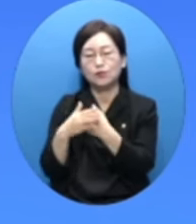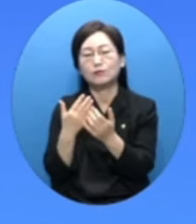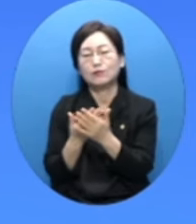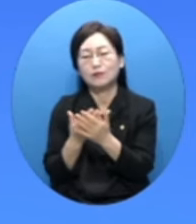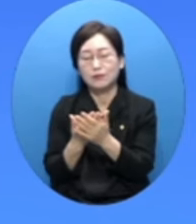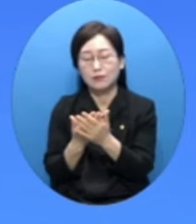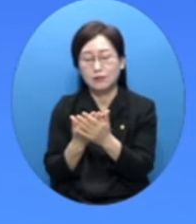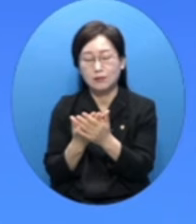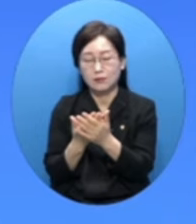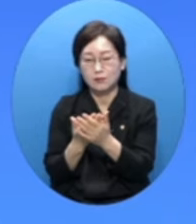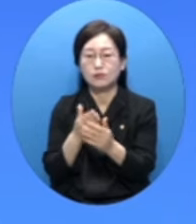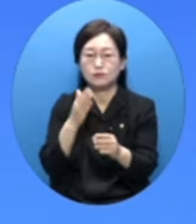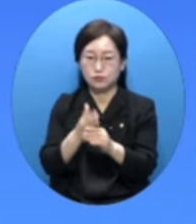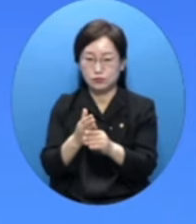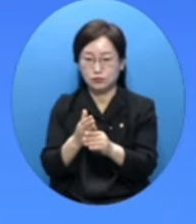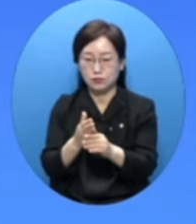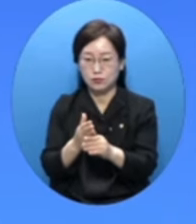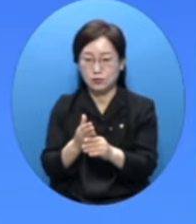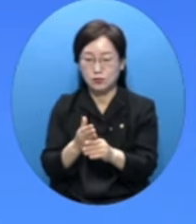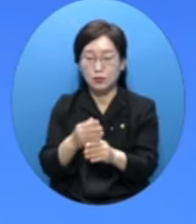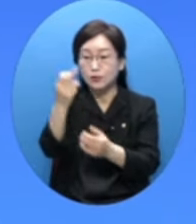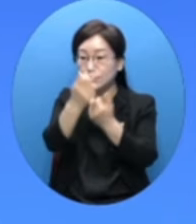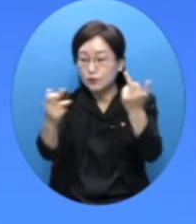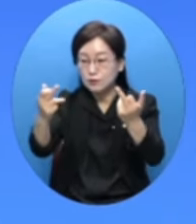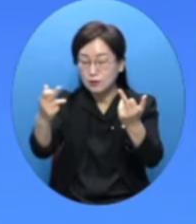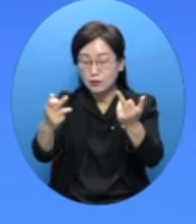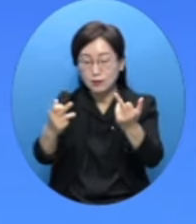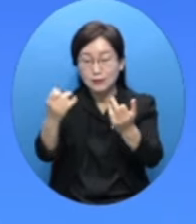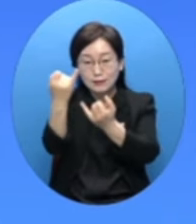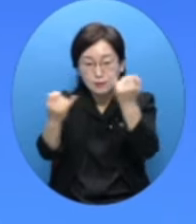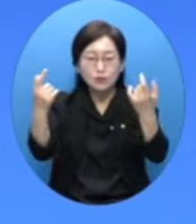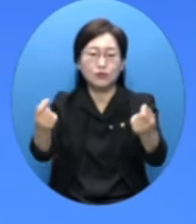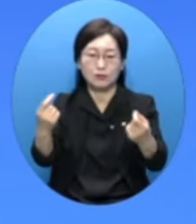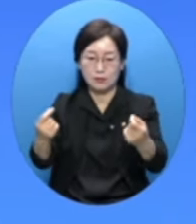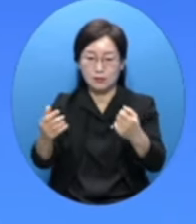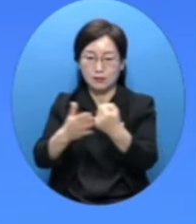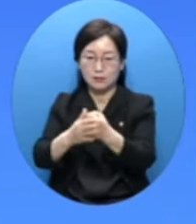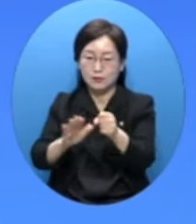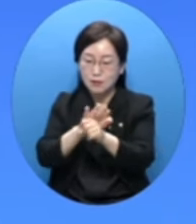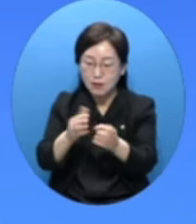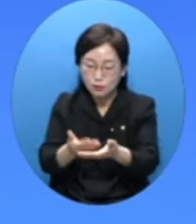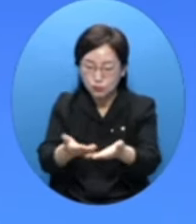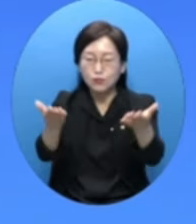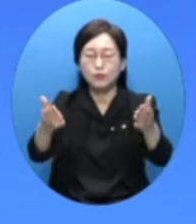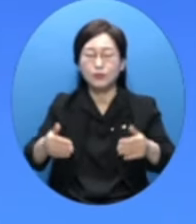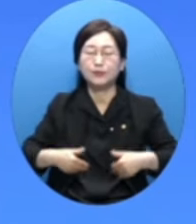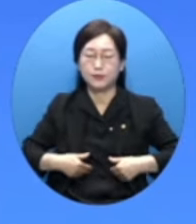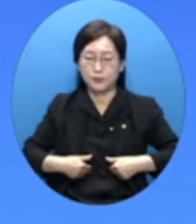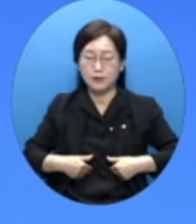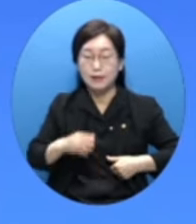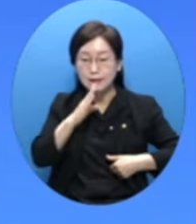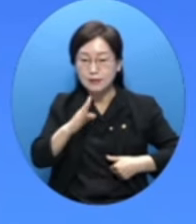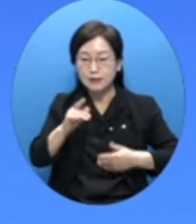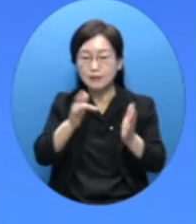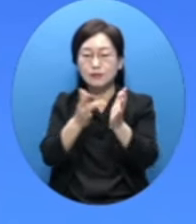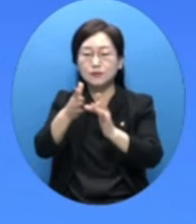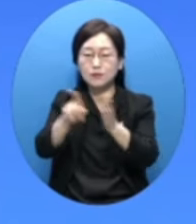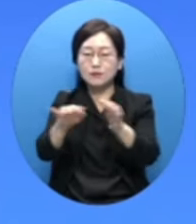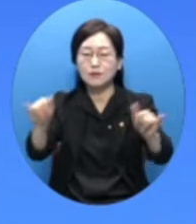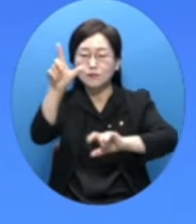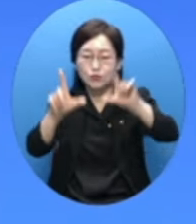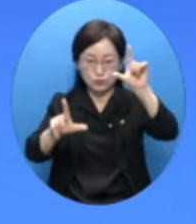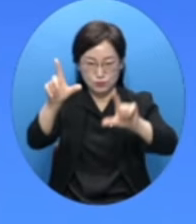것입니다. 그들은 다 우리 형제 자매입니다. 우리가 주의 사랑을 품어야 되는 것입니다. 그것이 진정한 그리스도인의 모습인